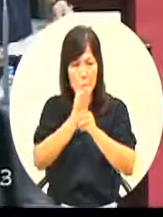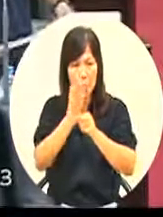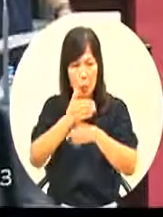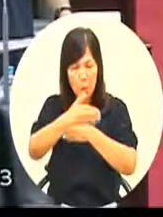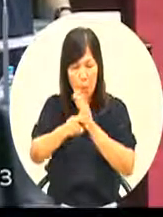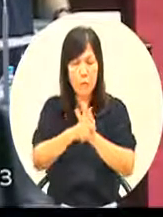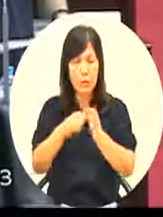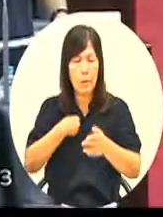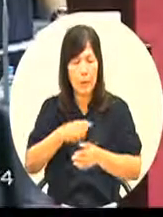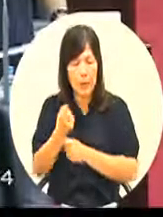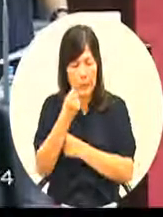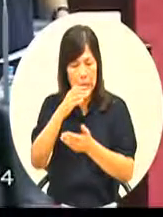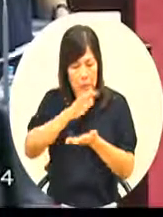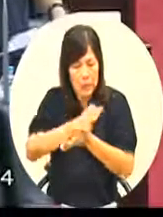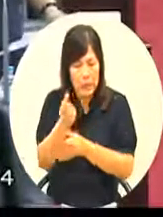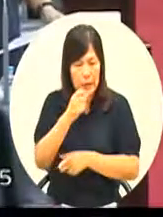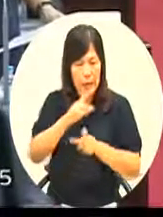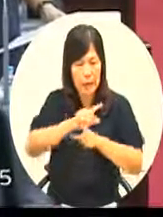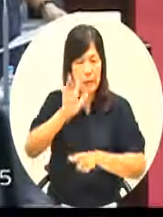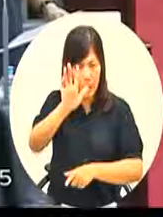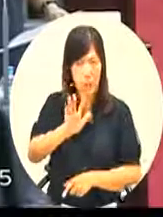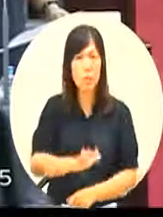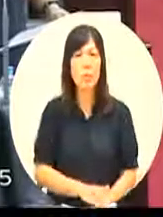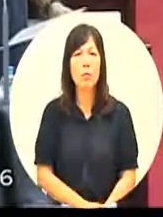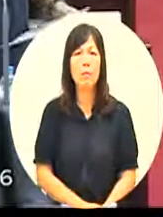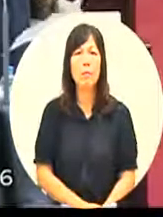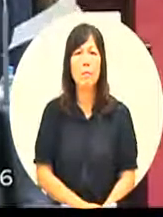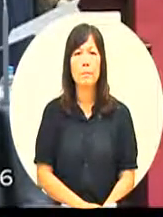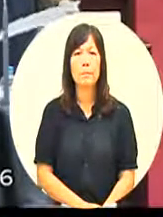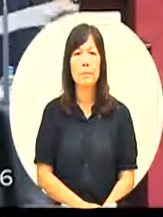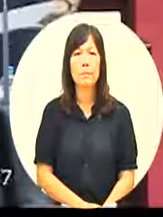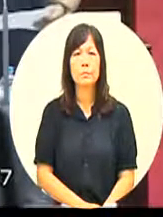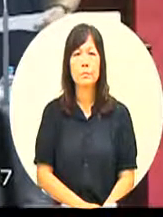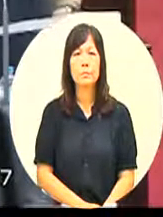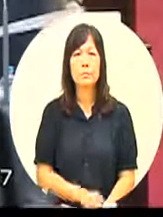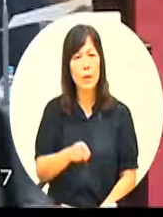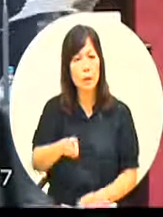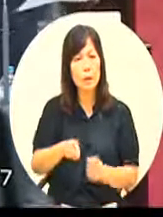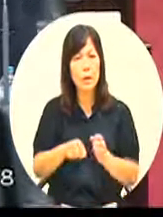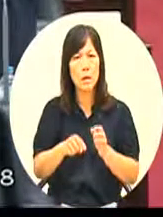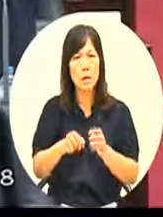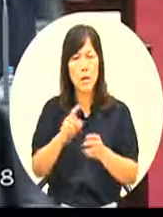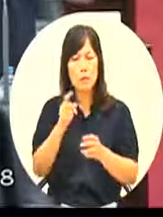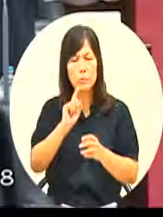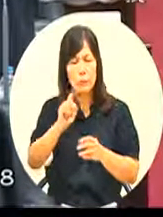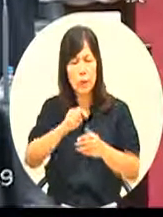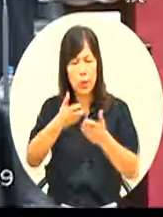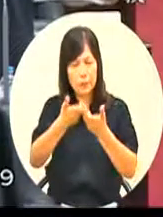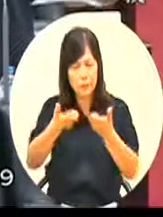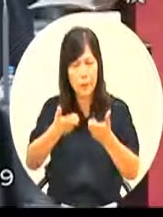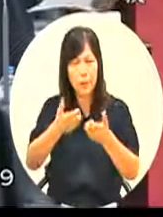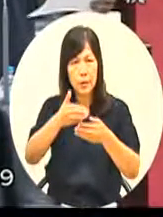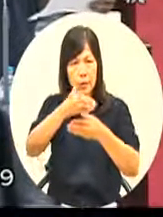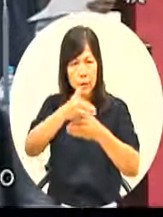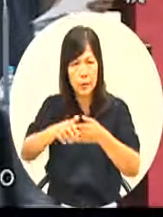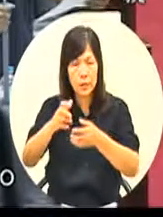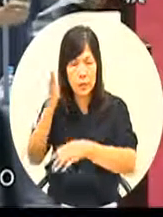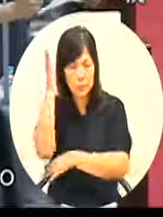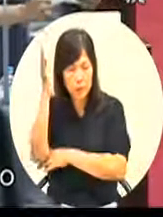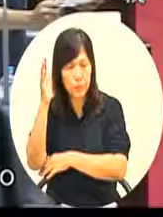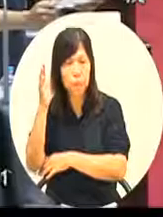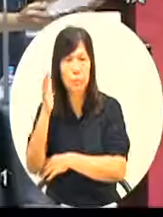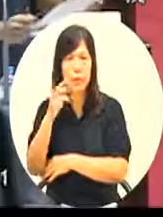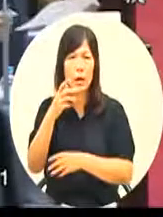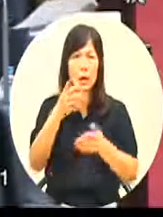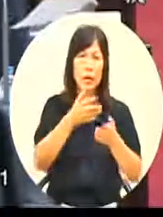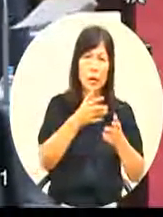努力的压力其实蛮大的。那所以怎么样去界定这个公托跟